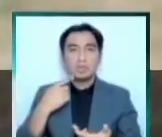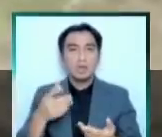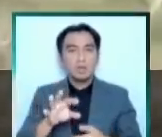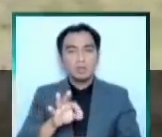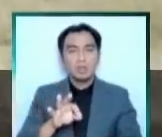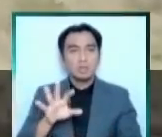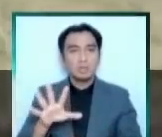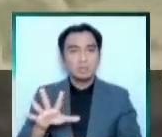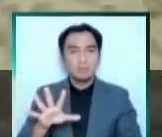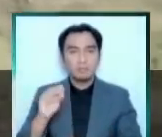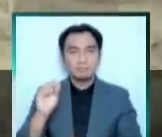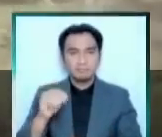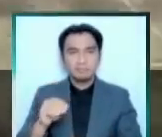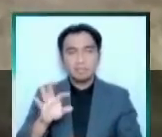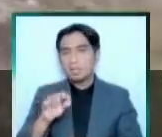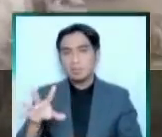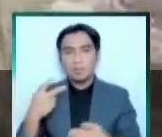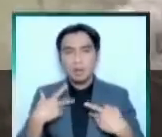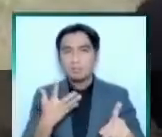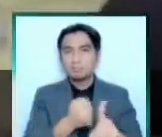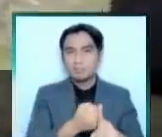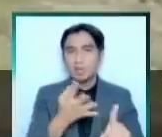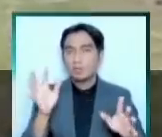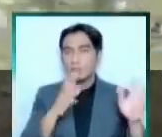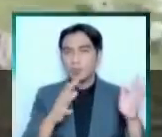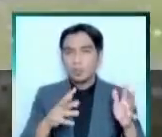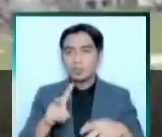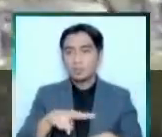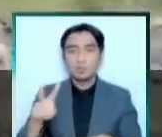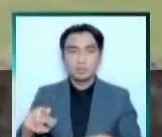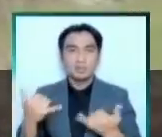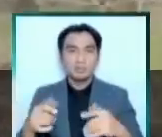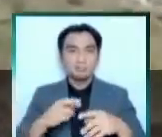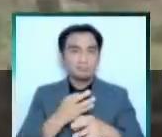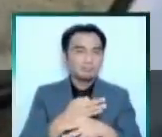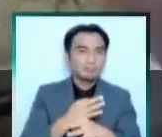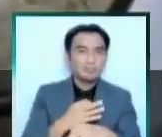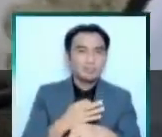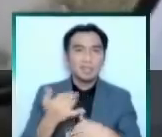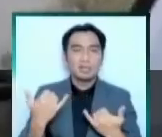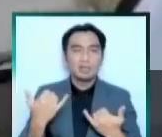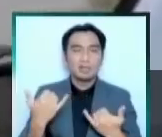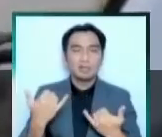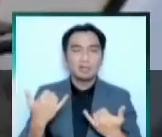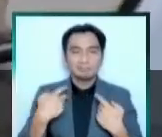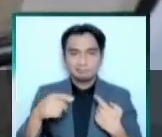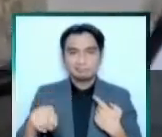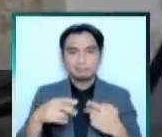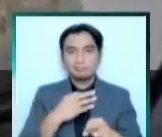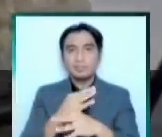transmission lines na tinamaan ng bagyo, 22 na lang ang kukumpunihin. Target nilang maayos ang transmission line sa Caraga region sa